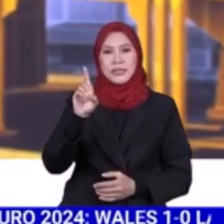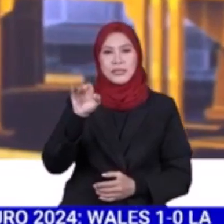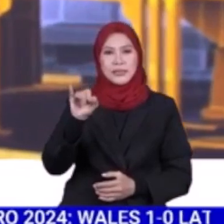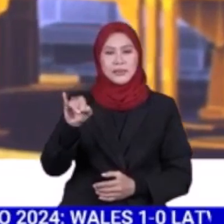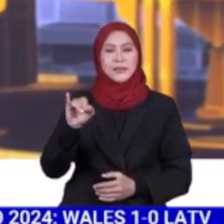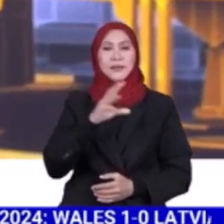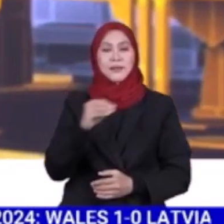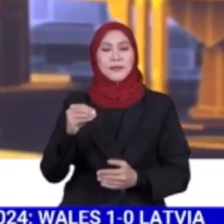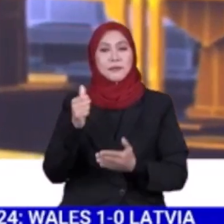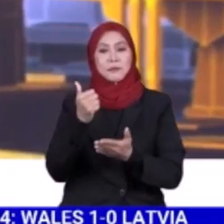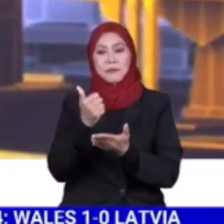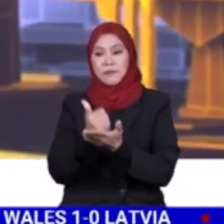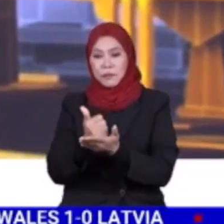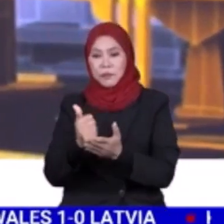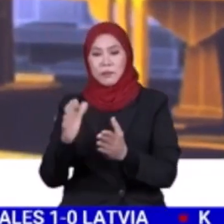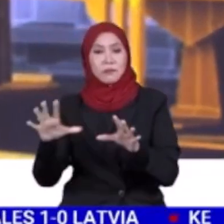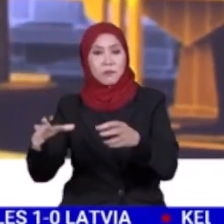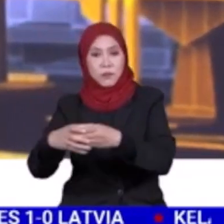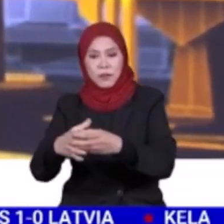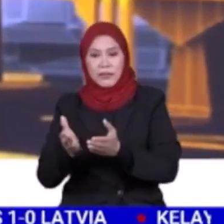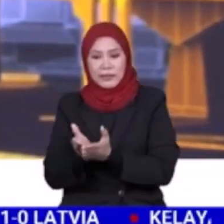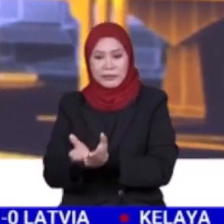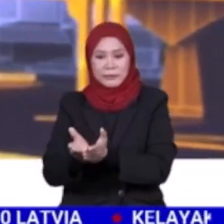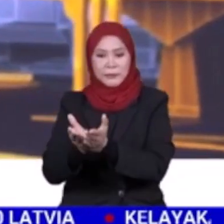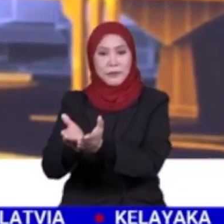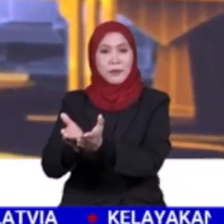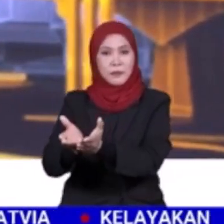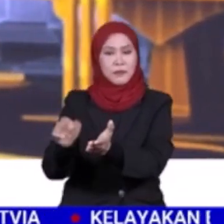pembantu tekong ditahan bersama